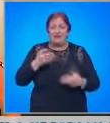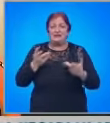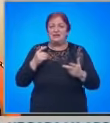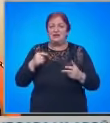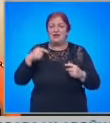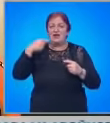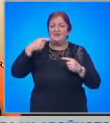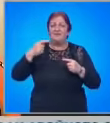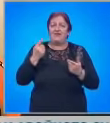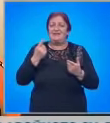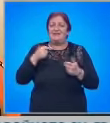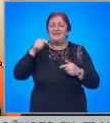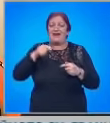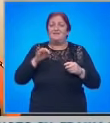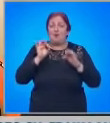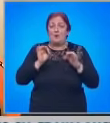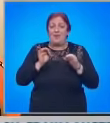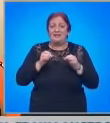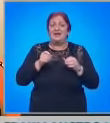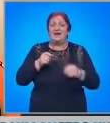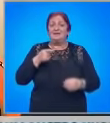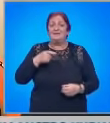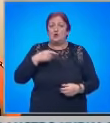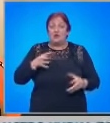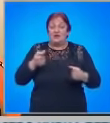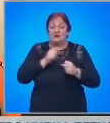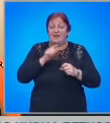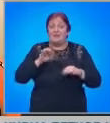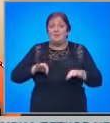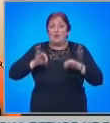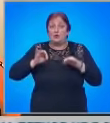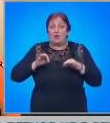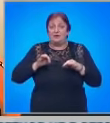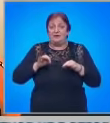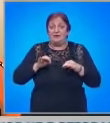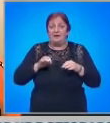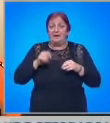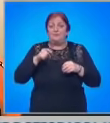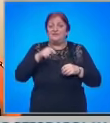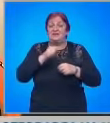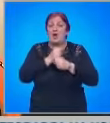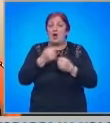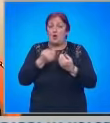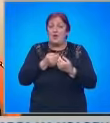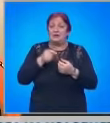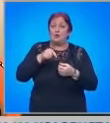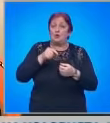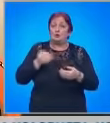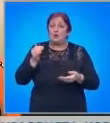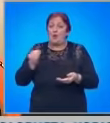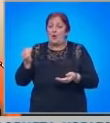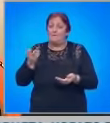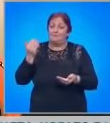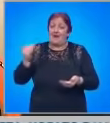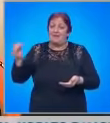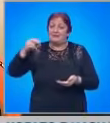ще е в един такъв момент, в който ни хванаха неподготвени, така да се каже, тъй като с колегата току-що се бяхме